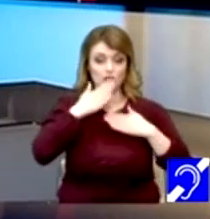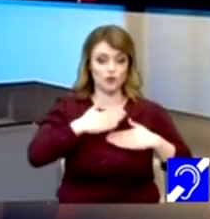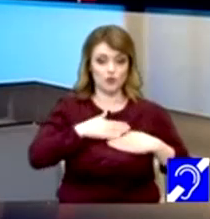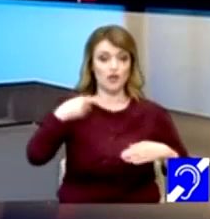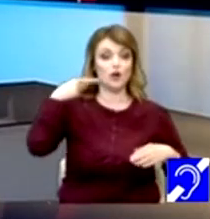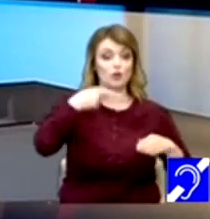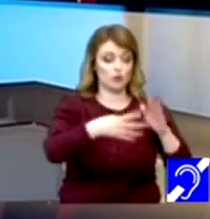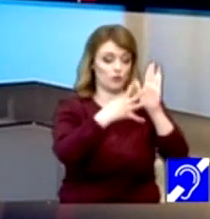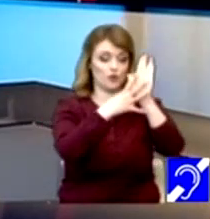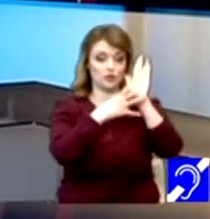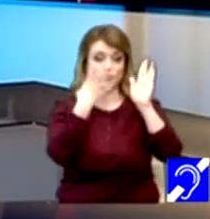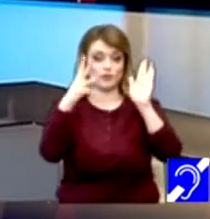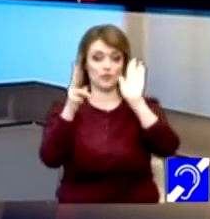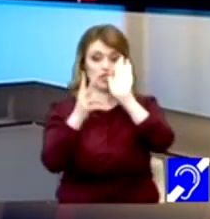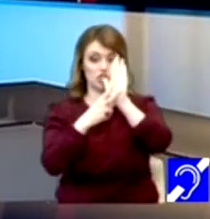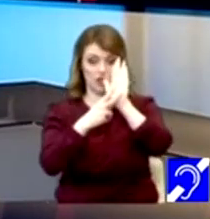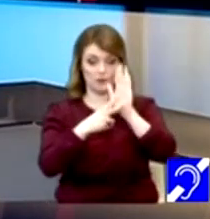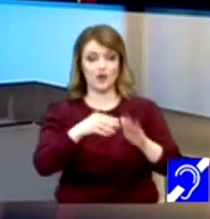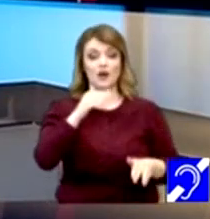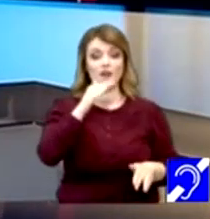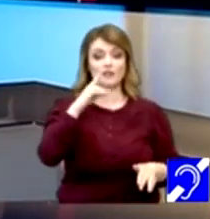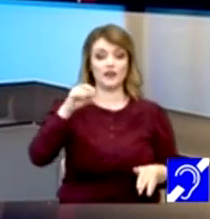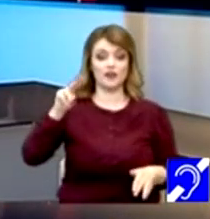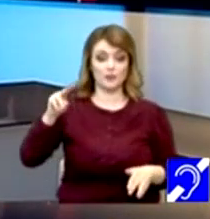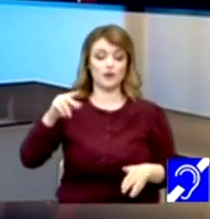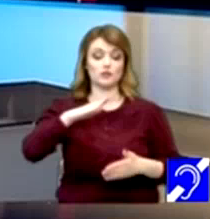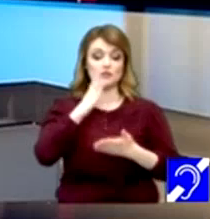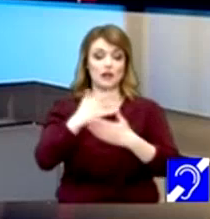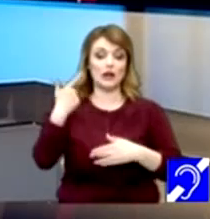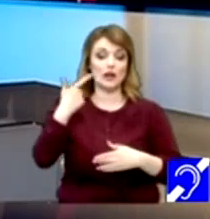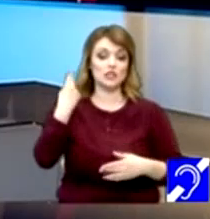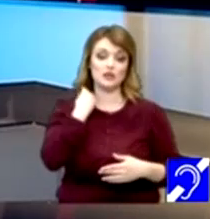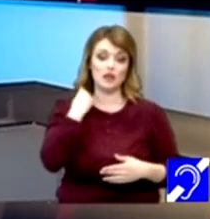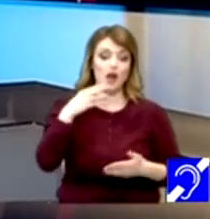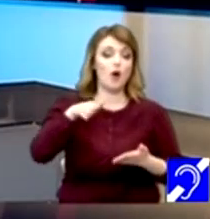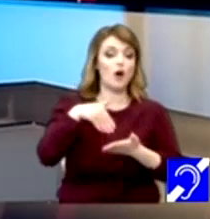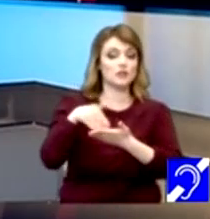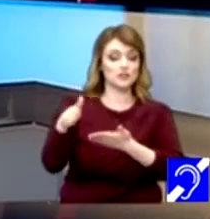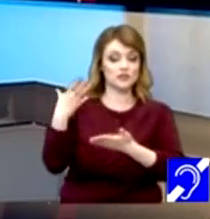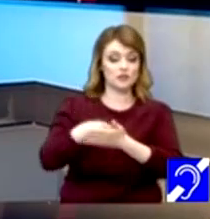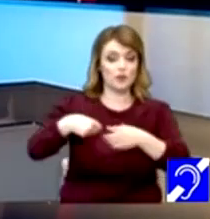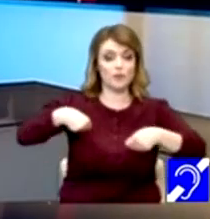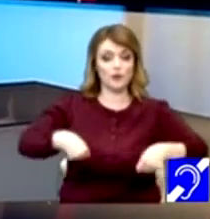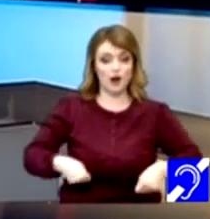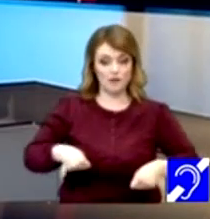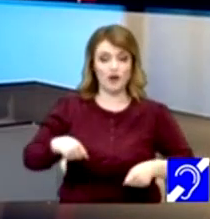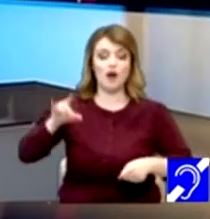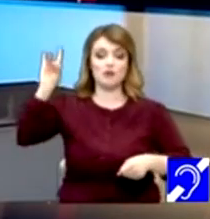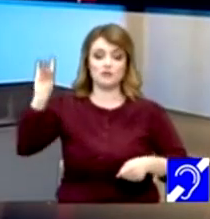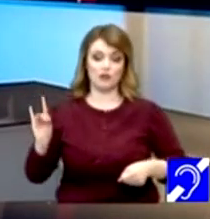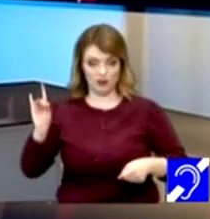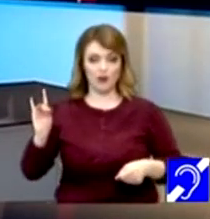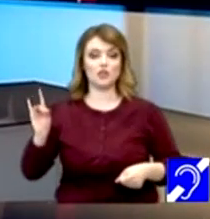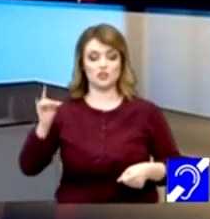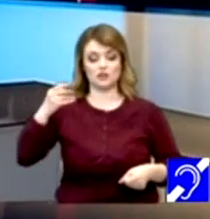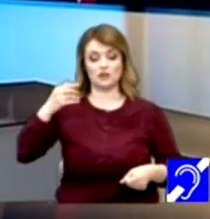În 1947, Filip a devenit cetățean britanic, a renunțat la drepturile sale la tronul Greciei și a